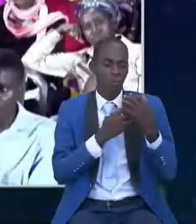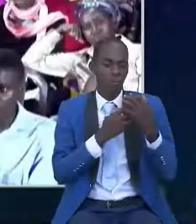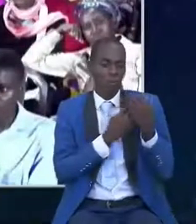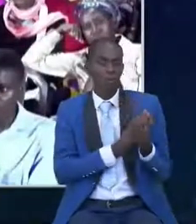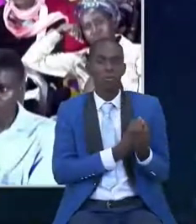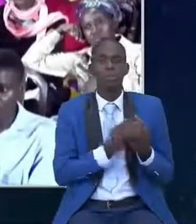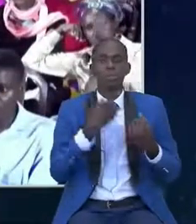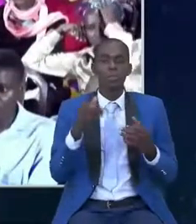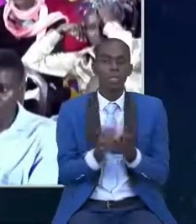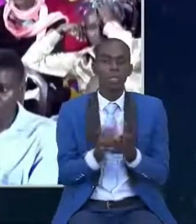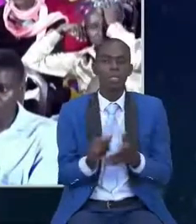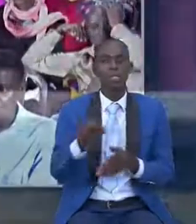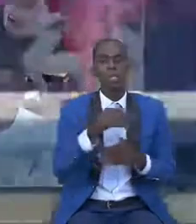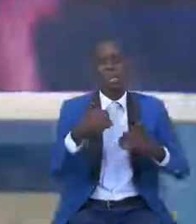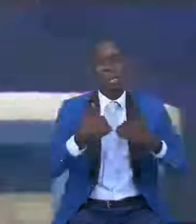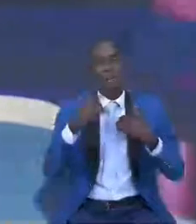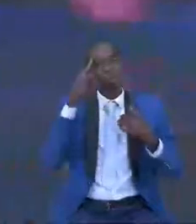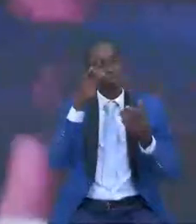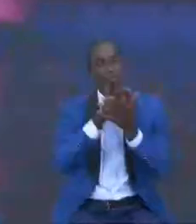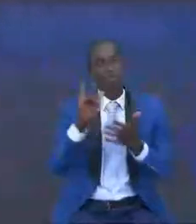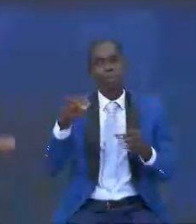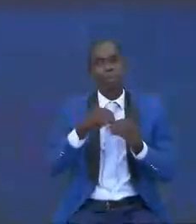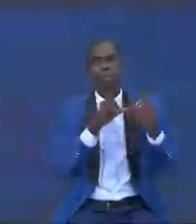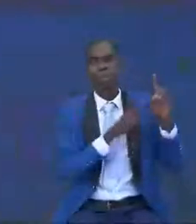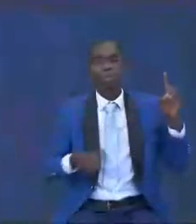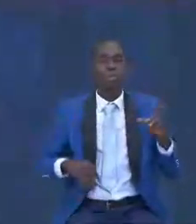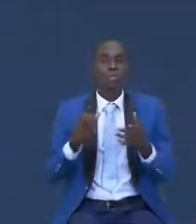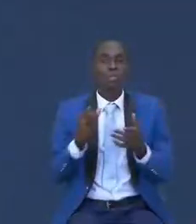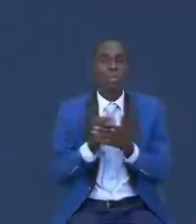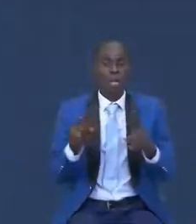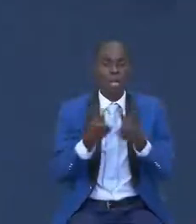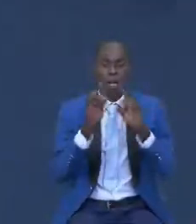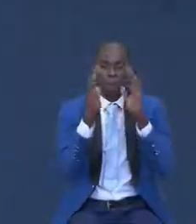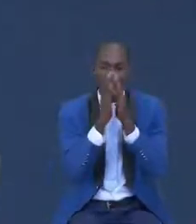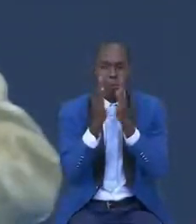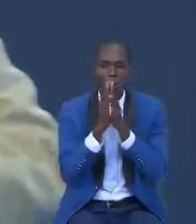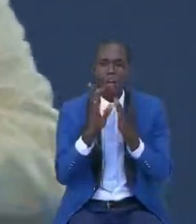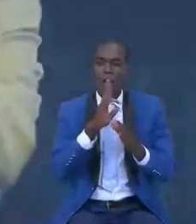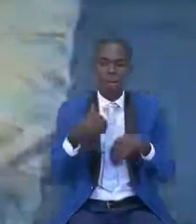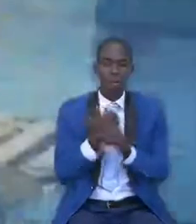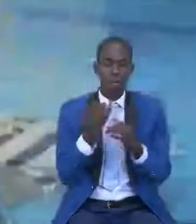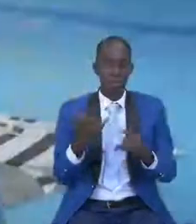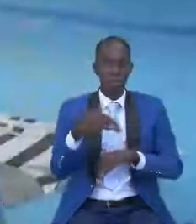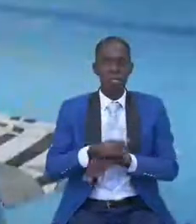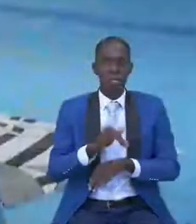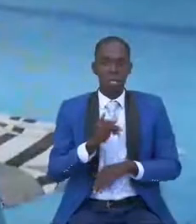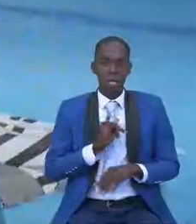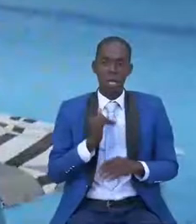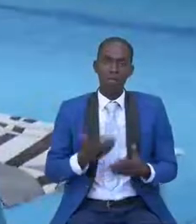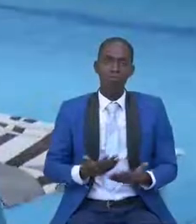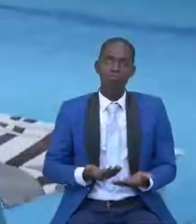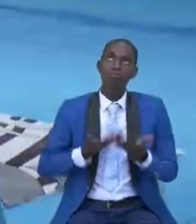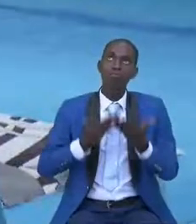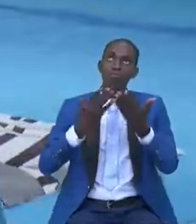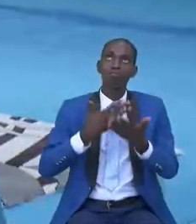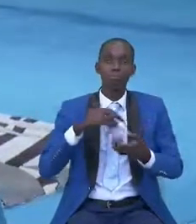attente et avec la même confiance qu'ils avaient. Confiant au Seigneur, comme la prière est